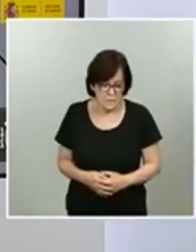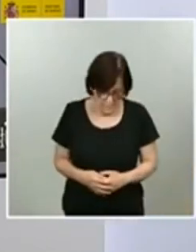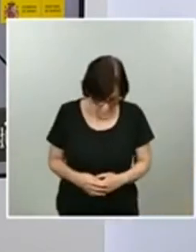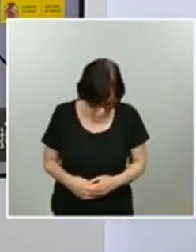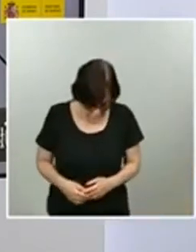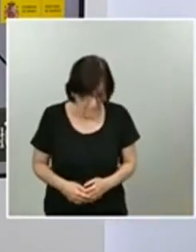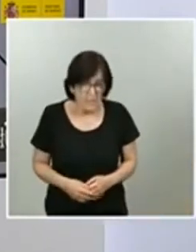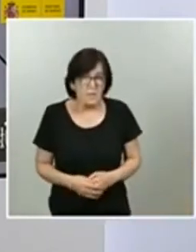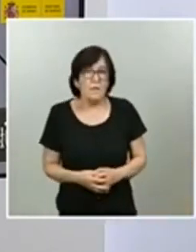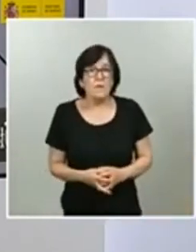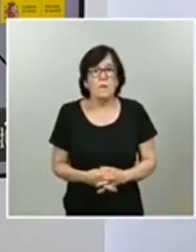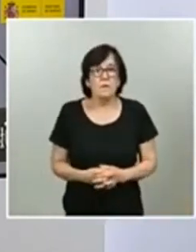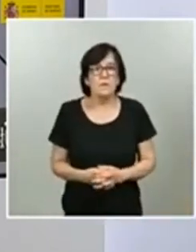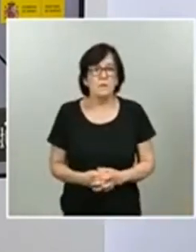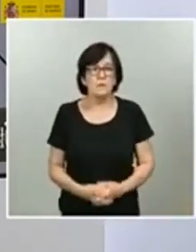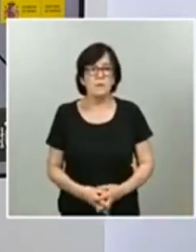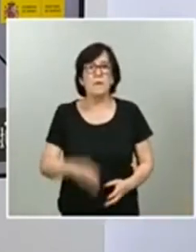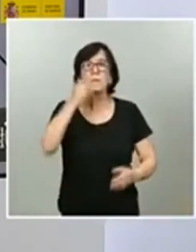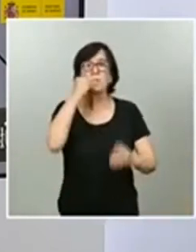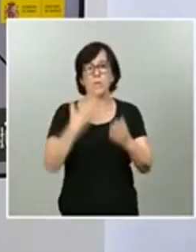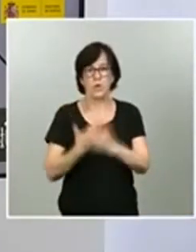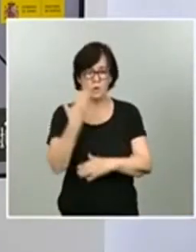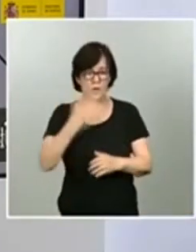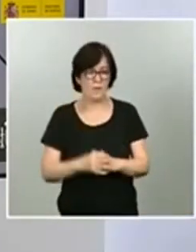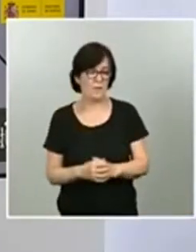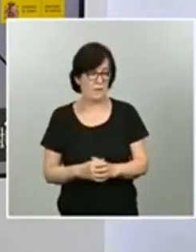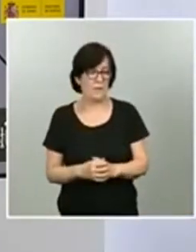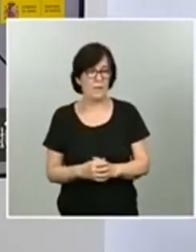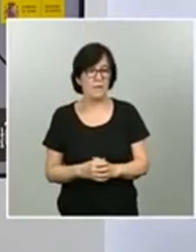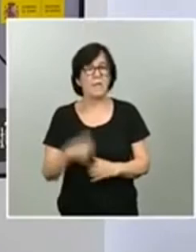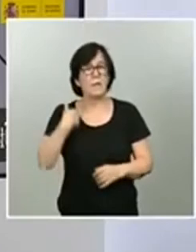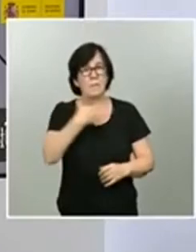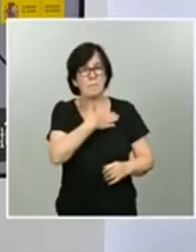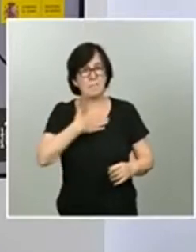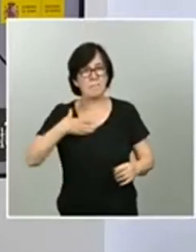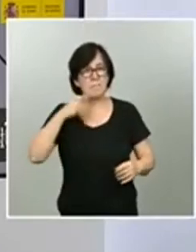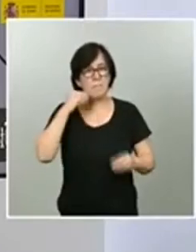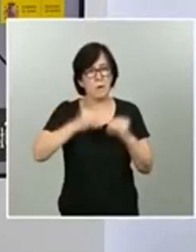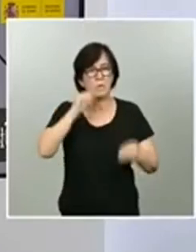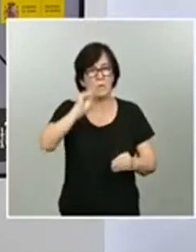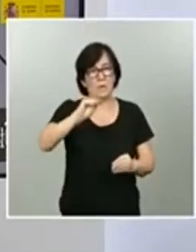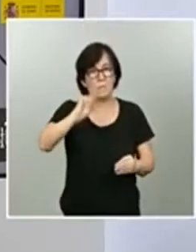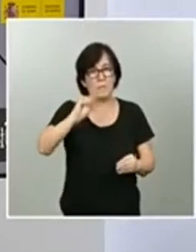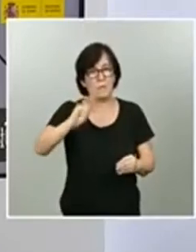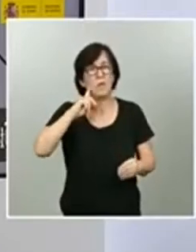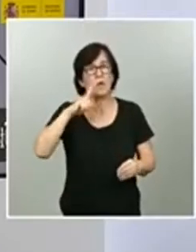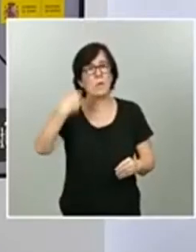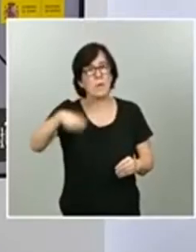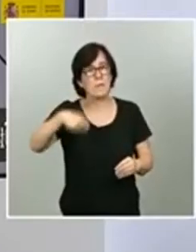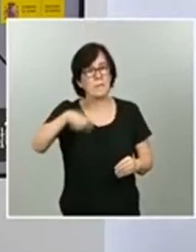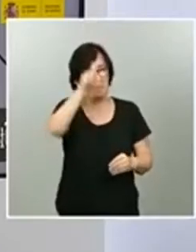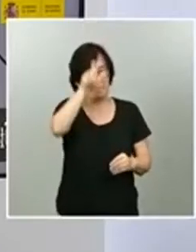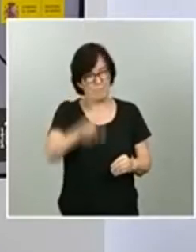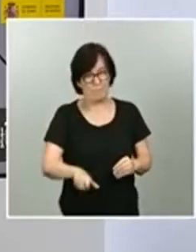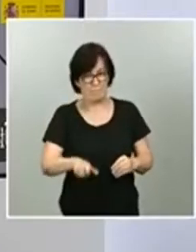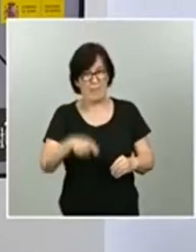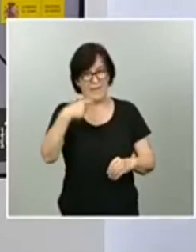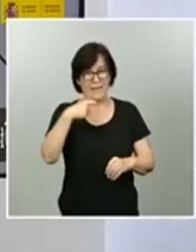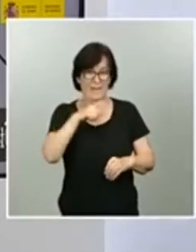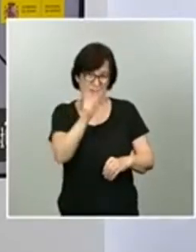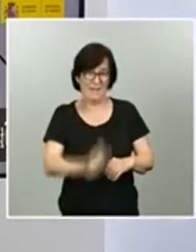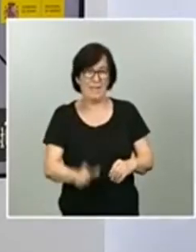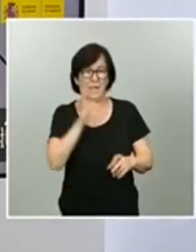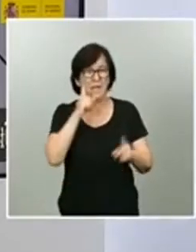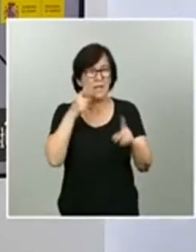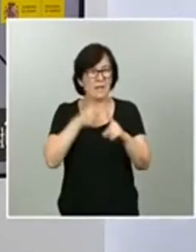Buongiorno. Buenos días. Volevo fare una domanda al presidente Me gustaría Conte hacerle di una interna. Pregunta al presidente Conte. In Italia c'è una grossissima polemica sul tema delle